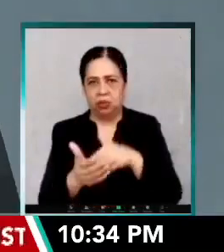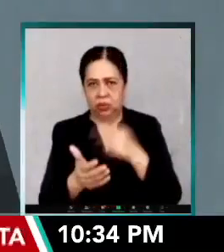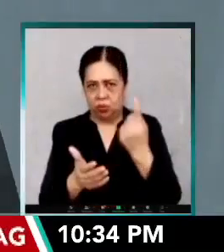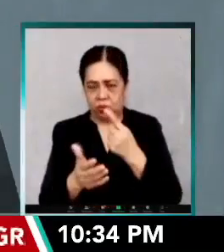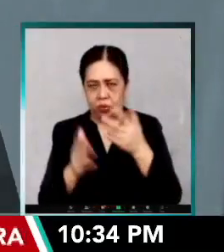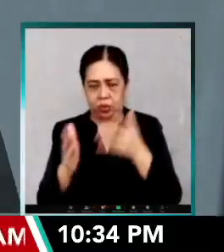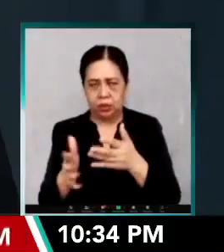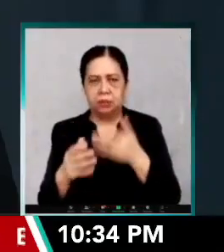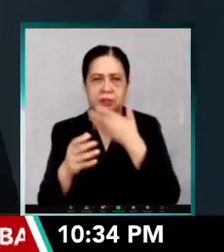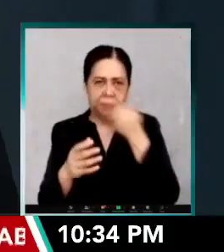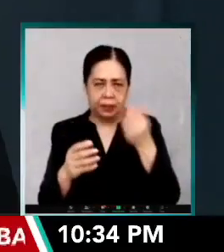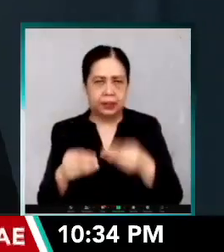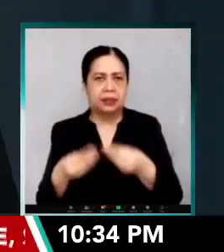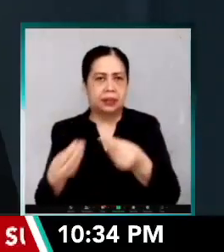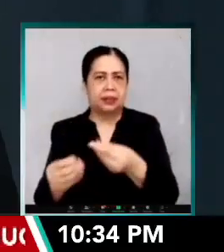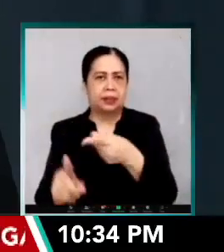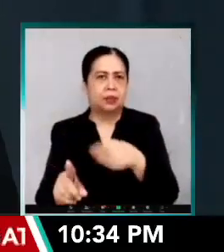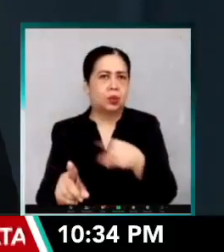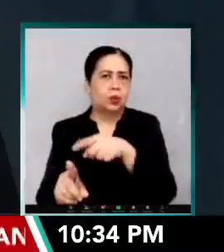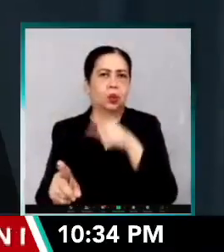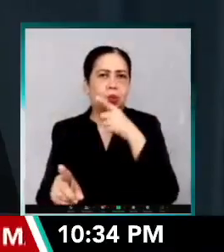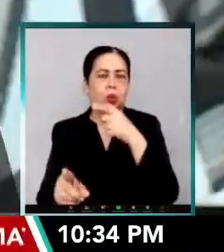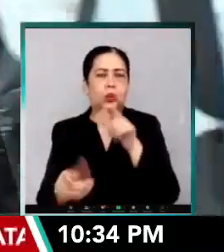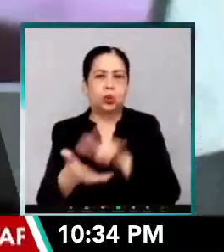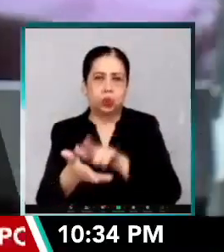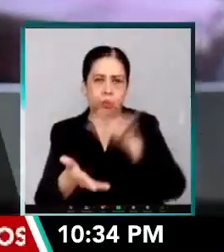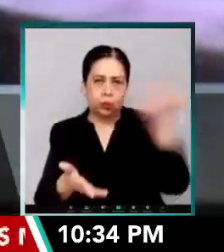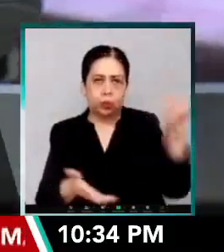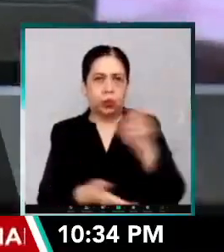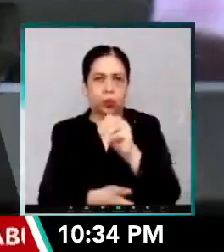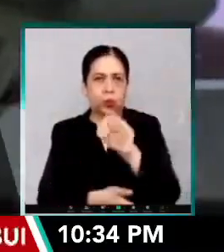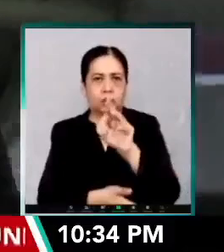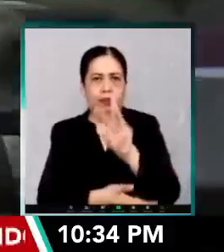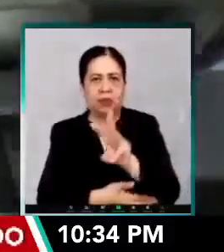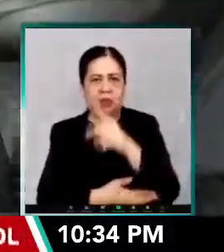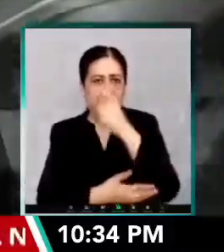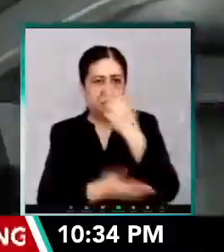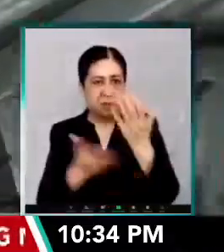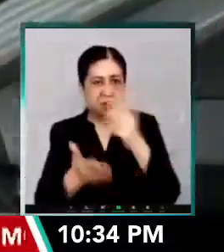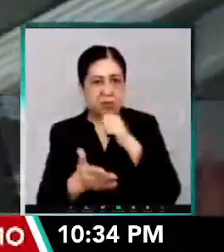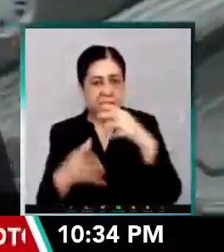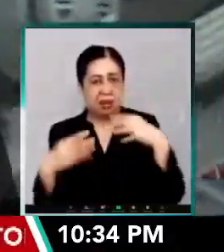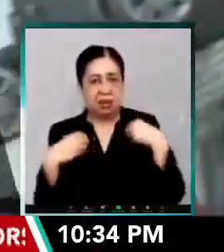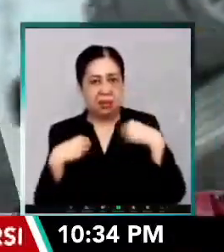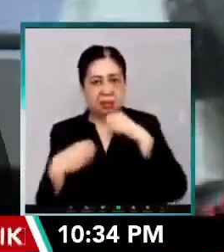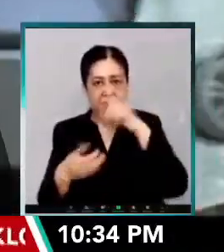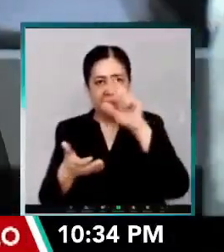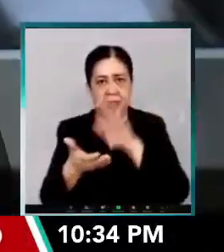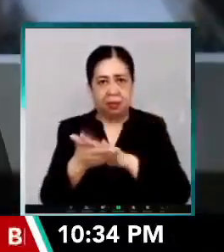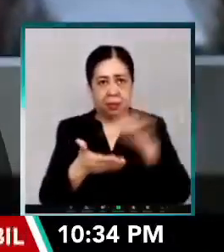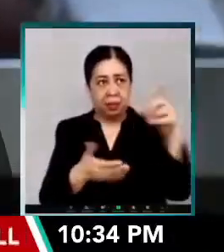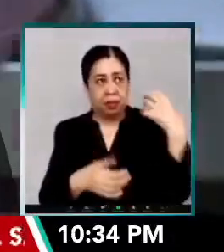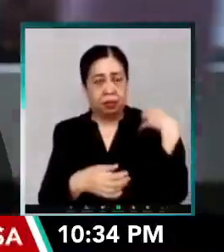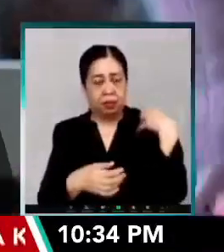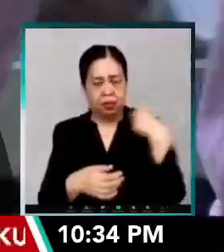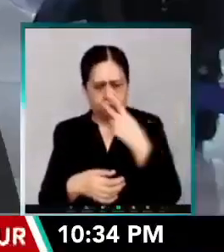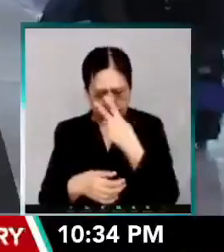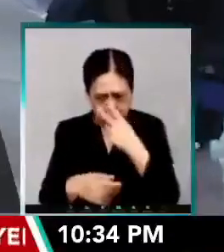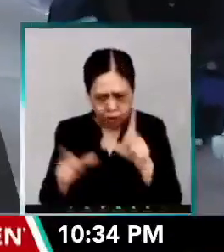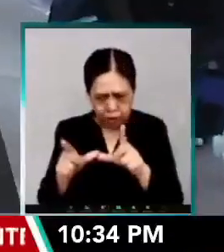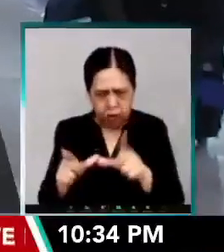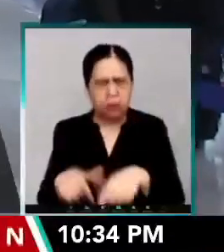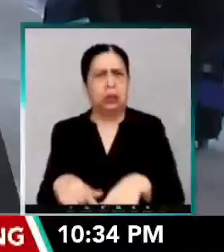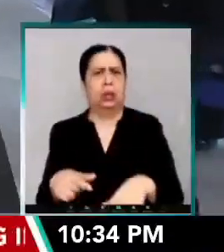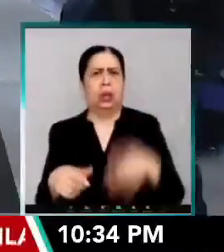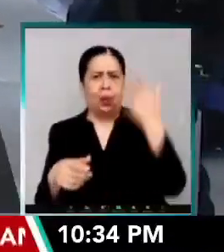kung ibibigay ito sa mga papaalis na OFW dahil baka hindi paniwalaan ng employer ang kanilang lisensya kung ito ay papel